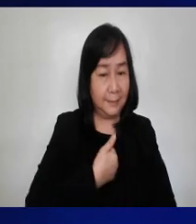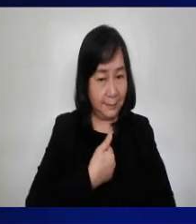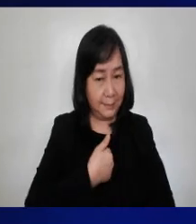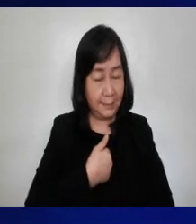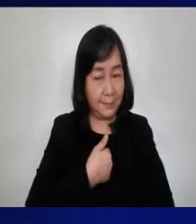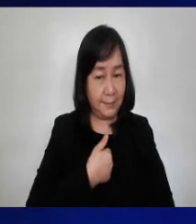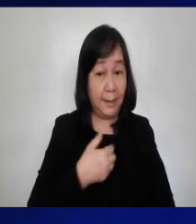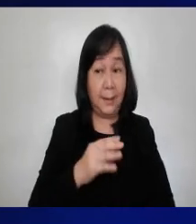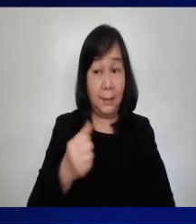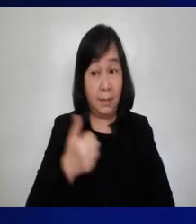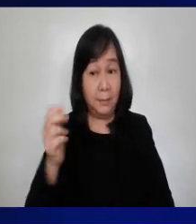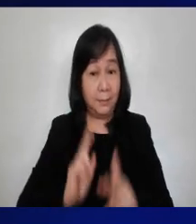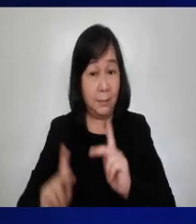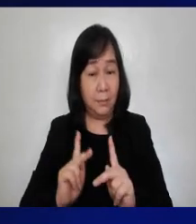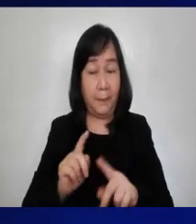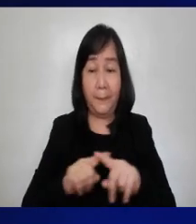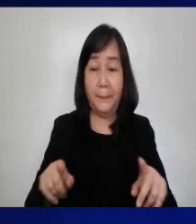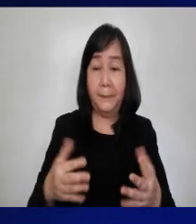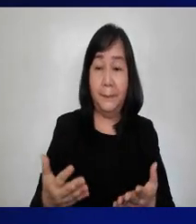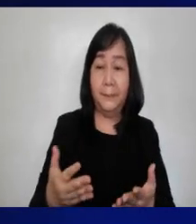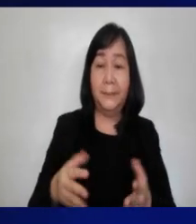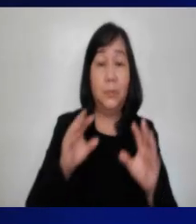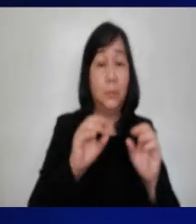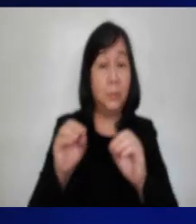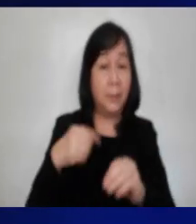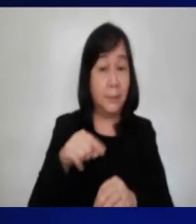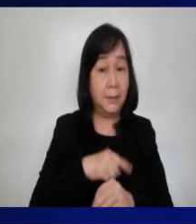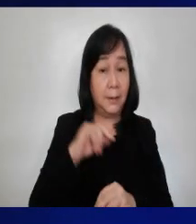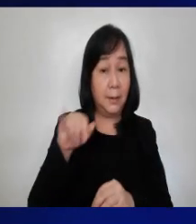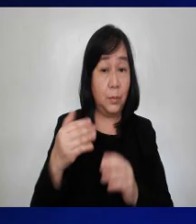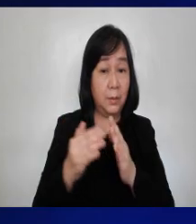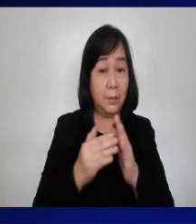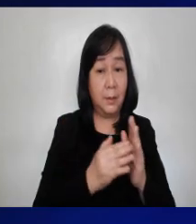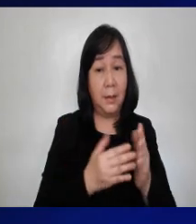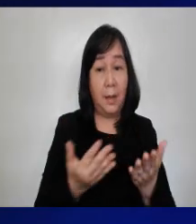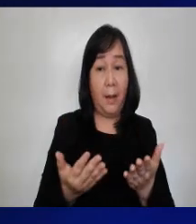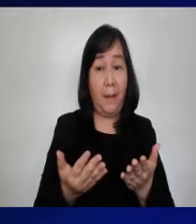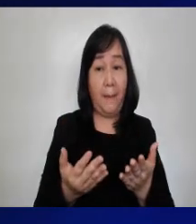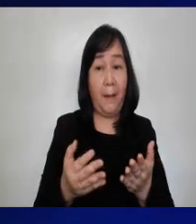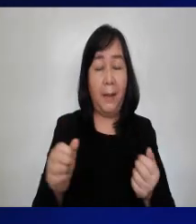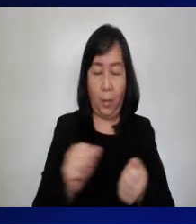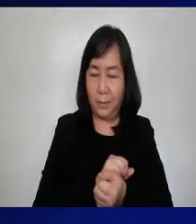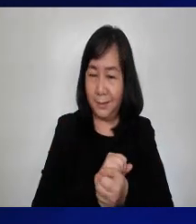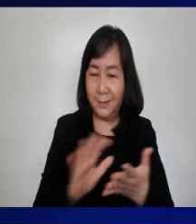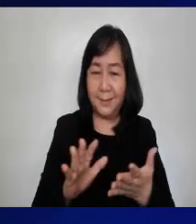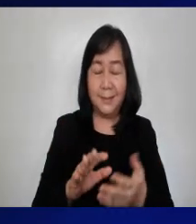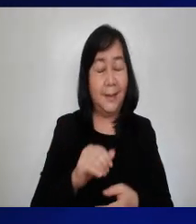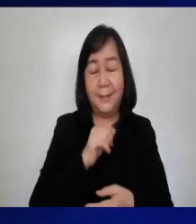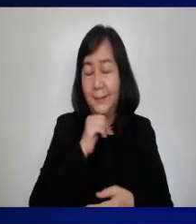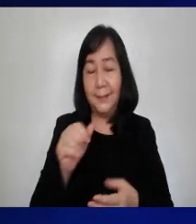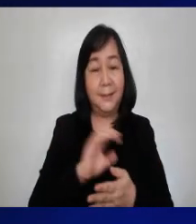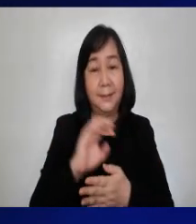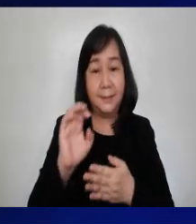ating sarili at ang iba. Ngunit itinuturo sa atin ng Jerusalem na ang pagkawasak ay